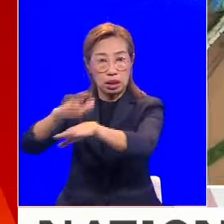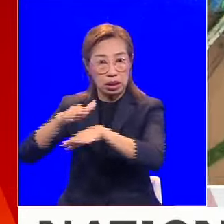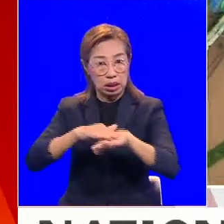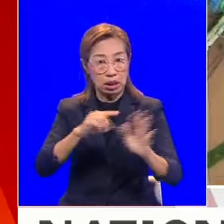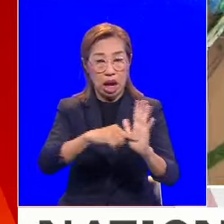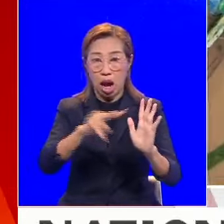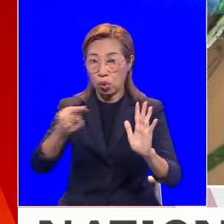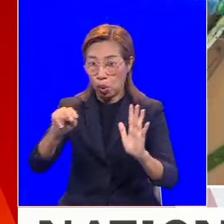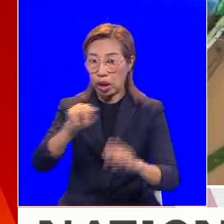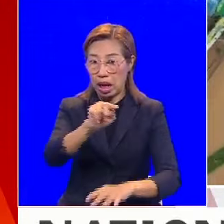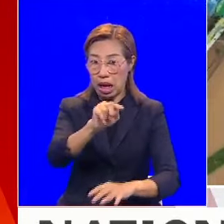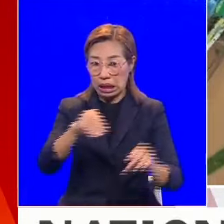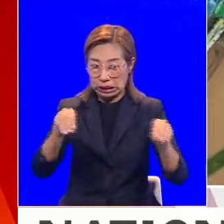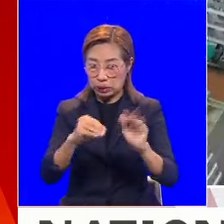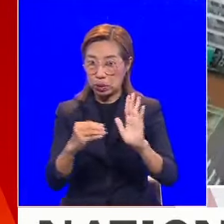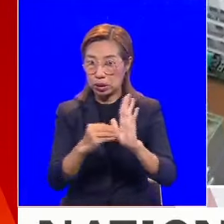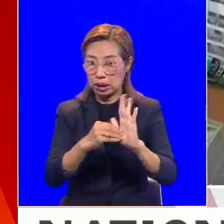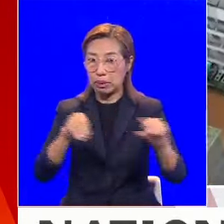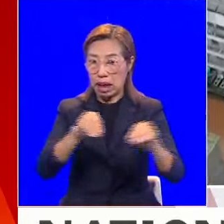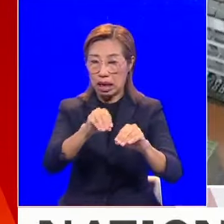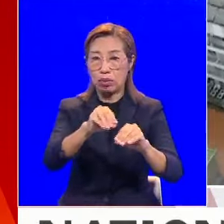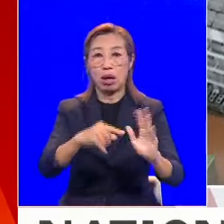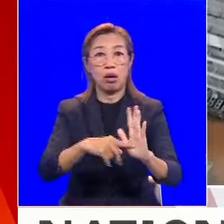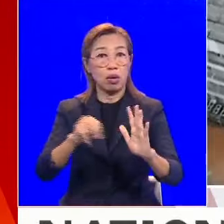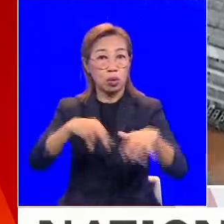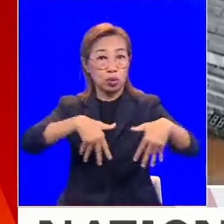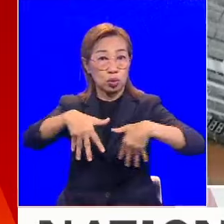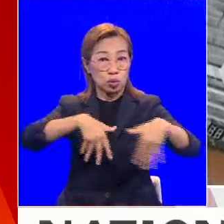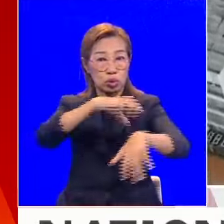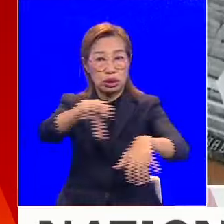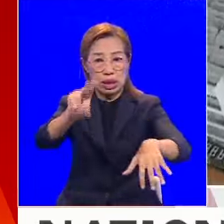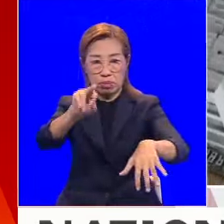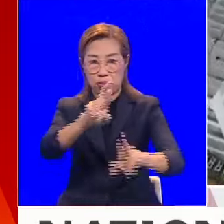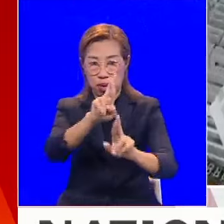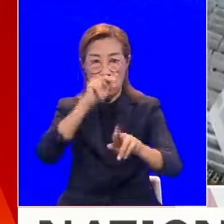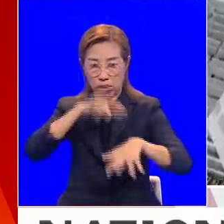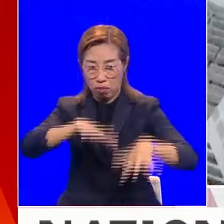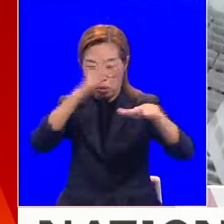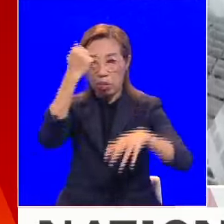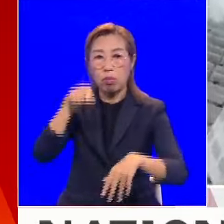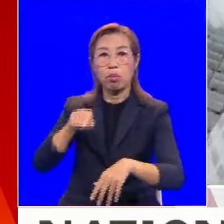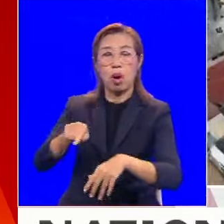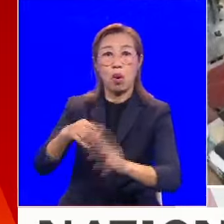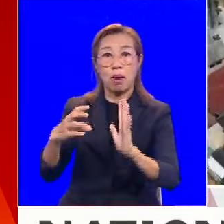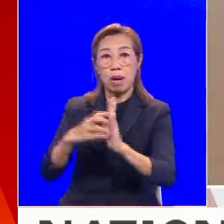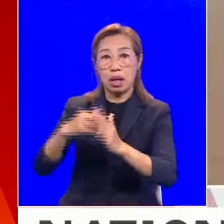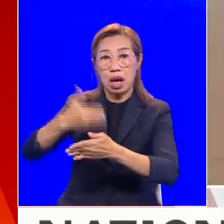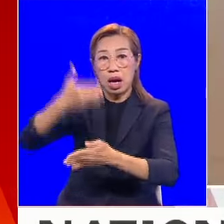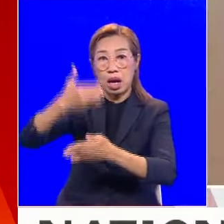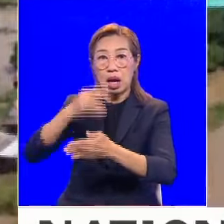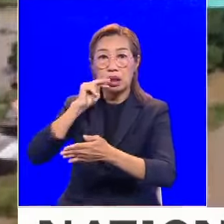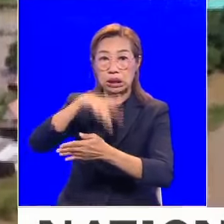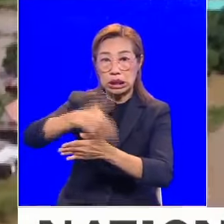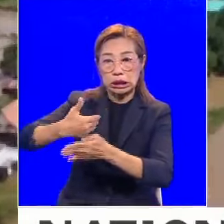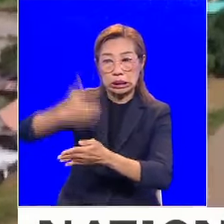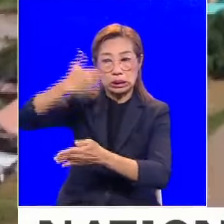เขตปริมณฑลแล้วนะ 30ชุมชนระวังน้ำท่วมเพราะท้ายเขื่อนเจ้าพระยาจะเริ่มระบายน้ำเพิ่มมากขึ้นระมัดระวังกัน